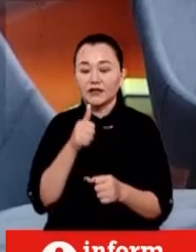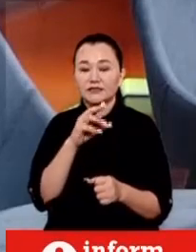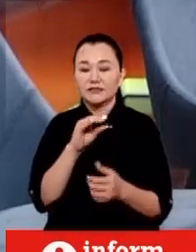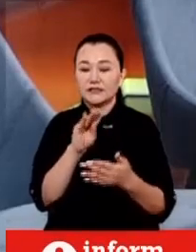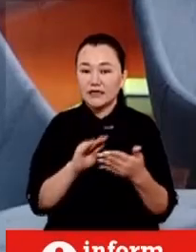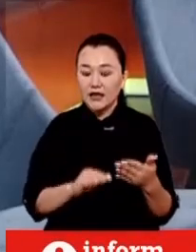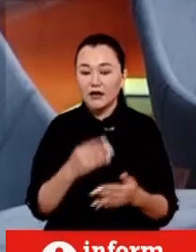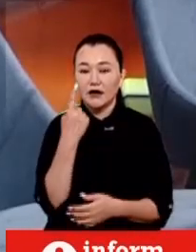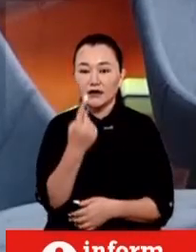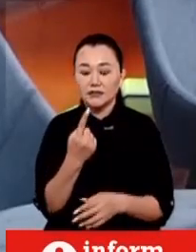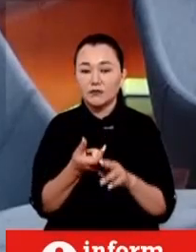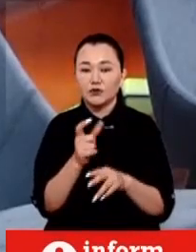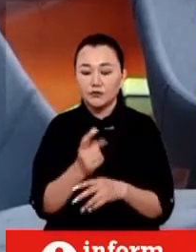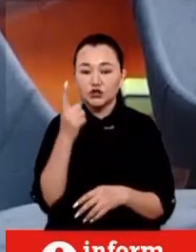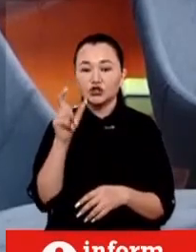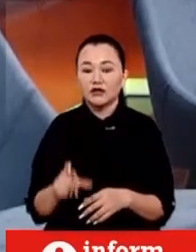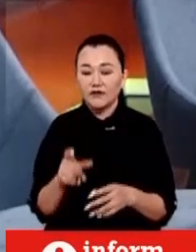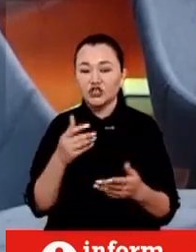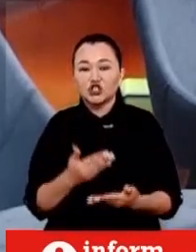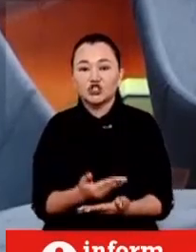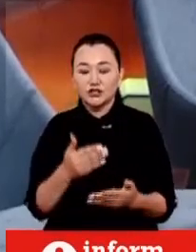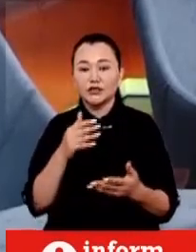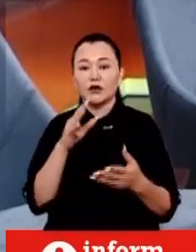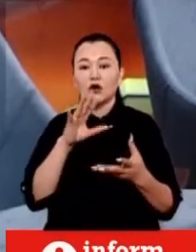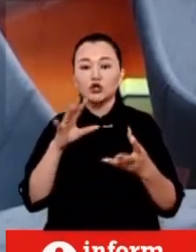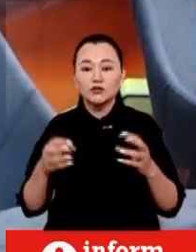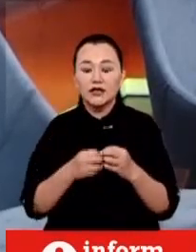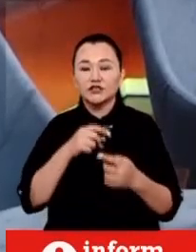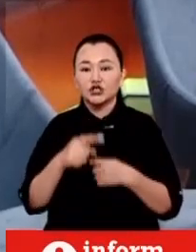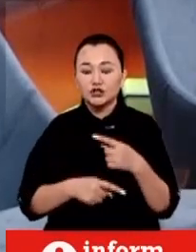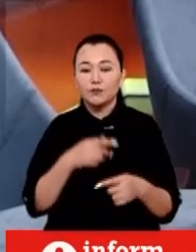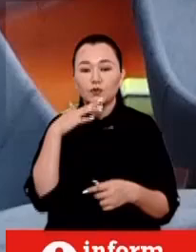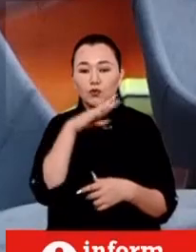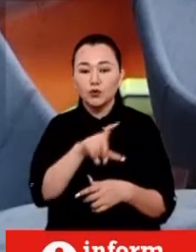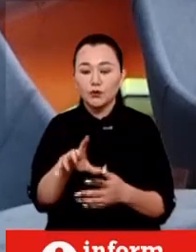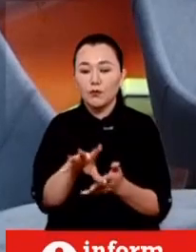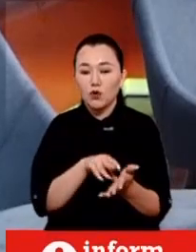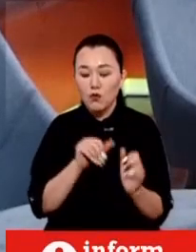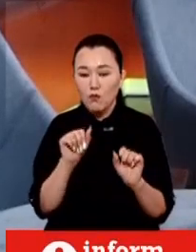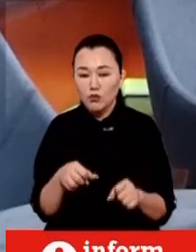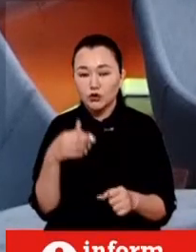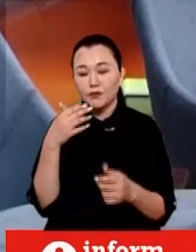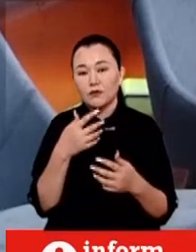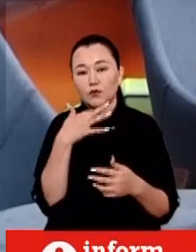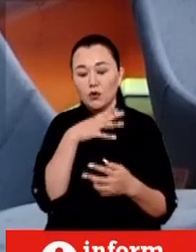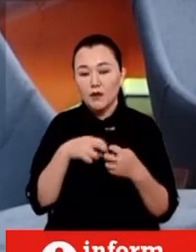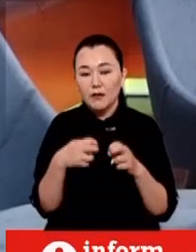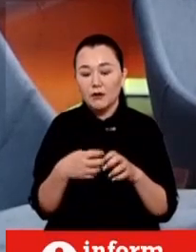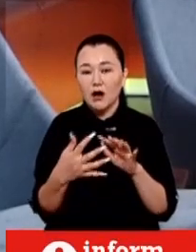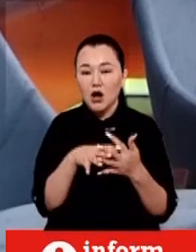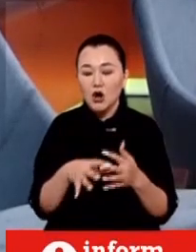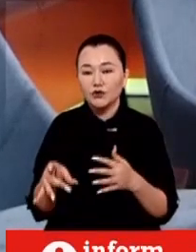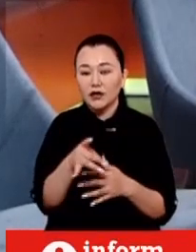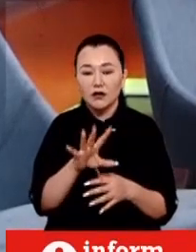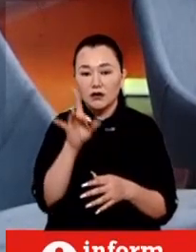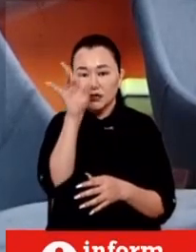бір, сондықтан осында бір кейіпкердің тақырыбынан қорытынды шығару арқылы көпке үлгі көрсете аламыз. Кейбір мәселелер аудан, қала емес,